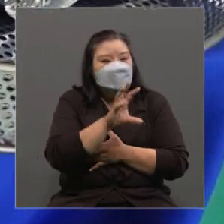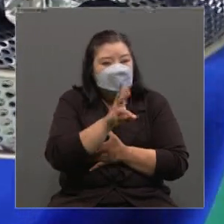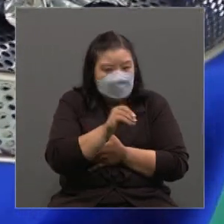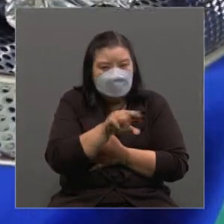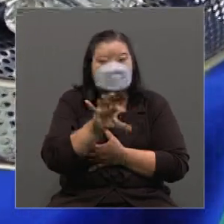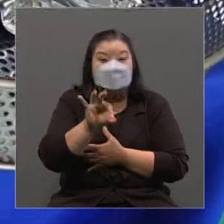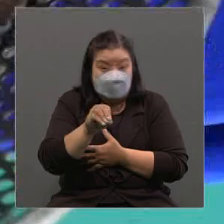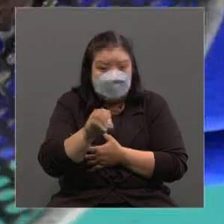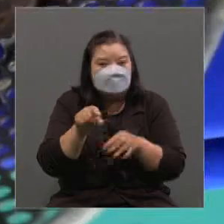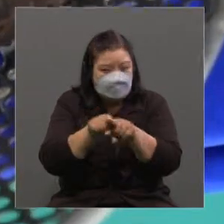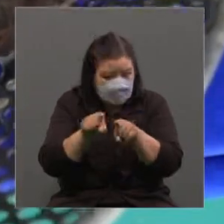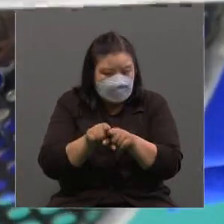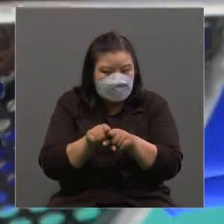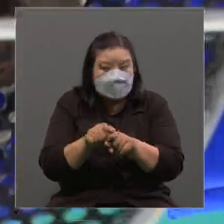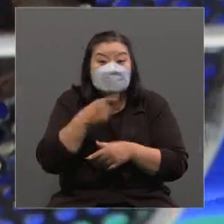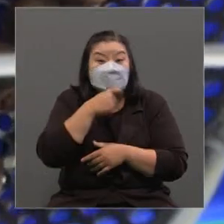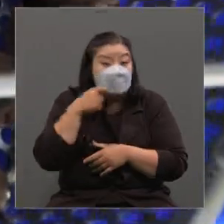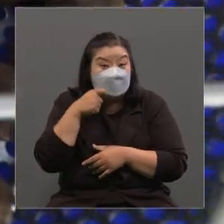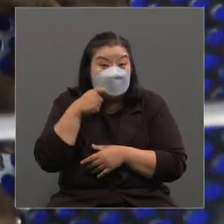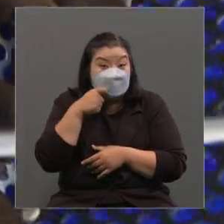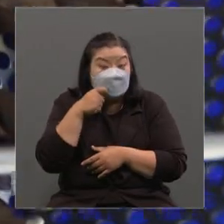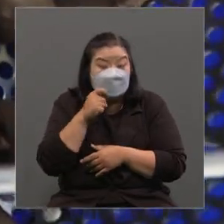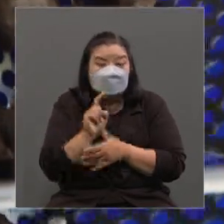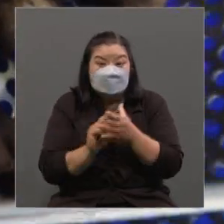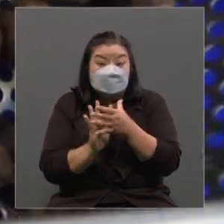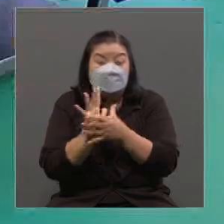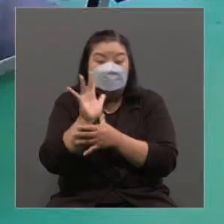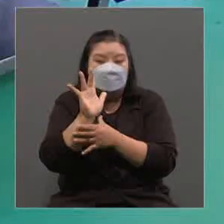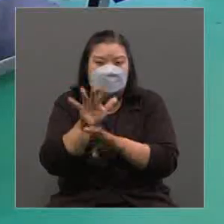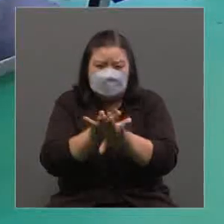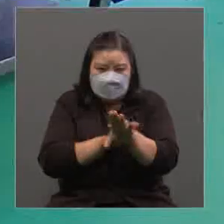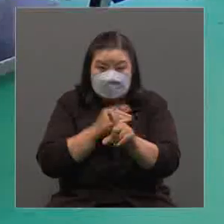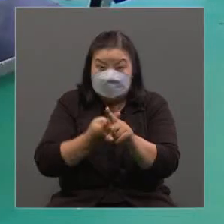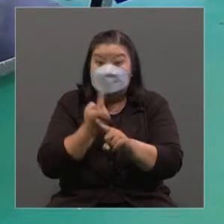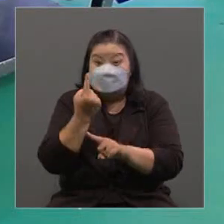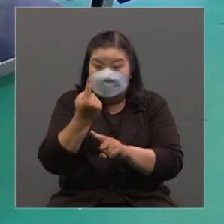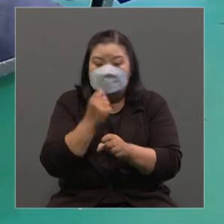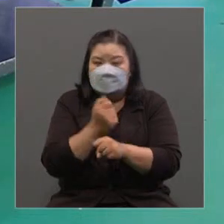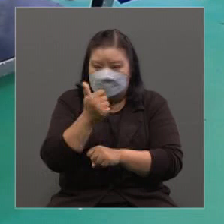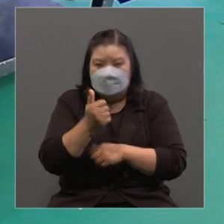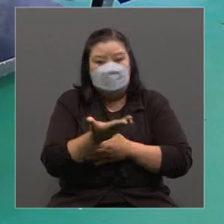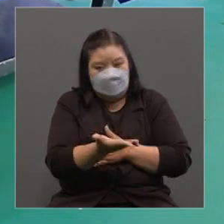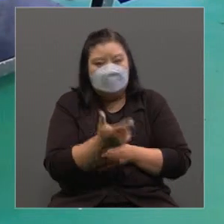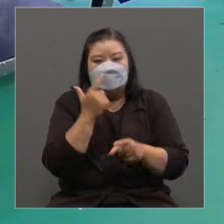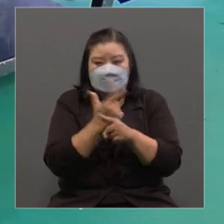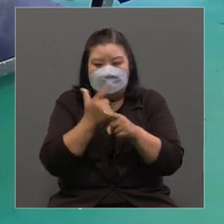ผัส 80-90% เป็นระยะเวลา1เดือนครับผมเครื่องของเราครับจะทำจากสแตนเลสนะครับผ